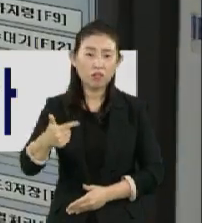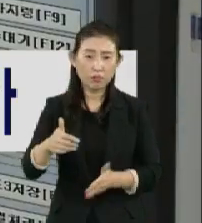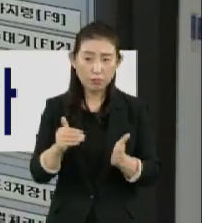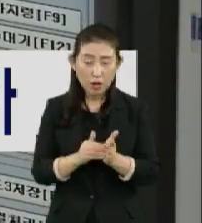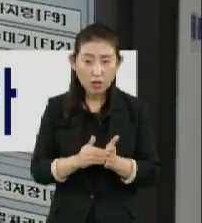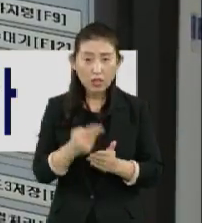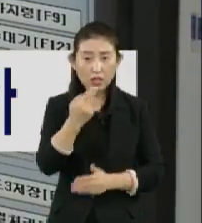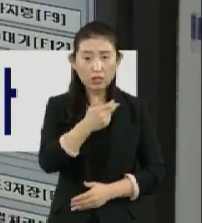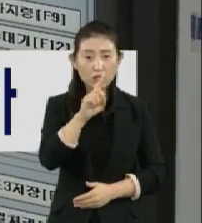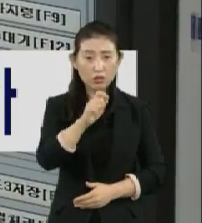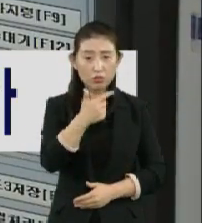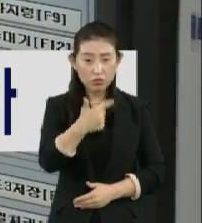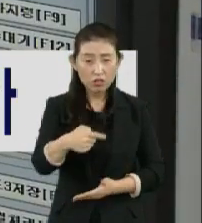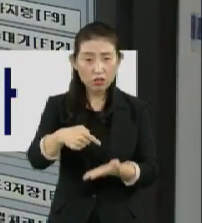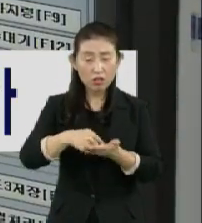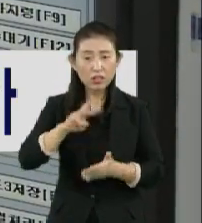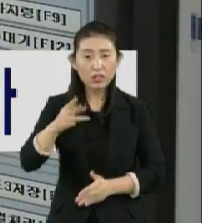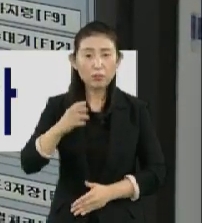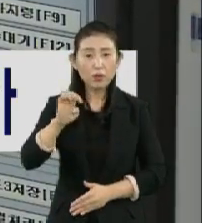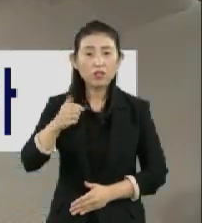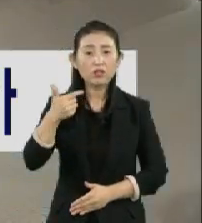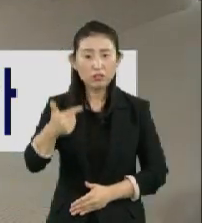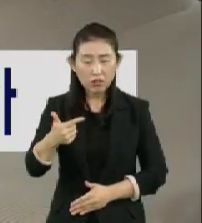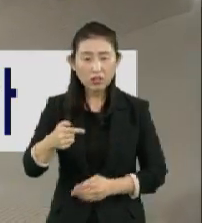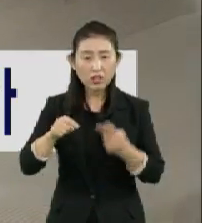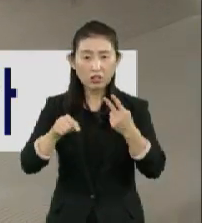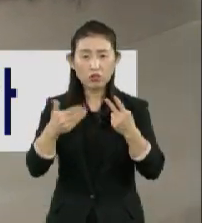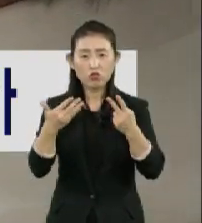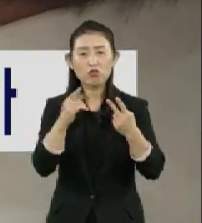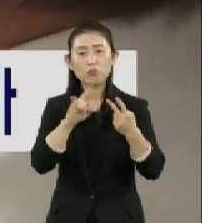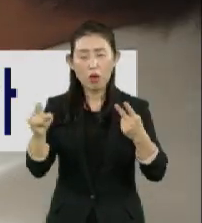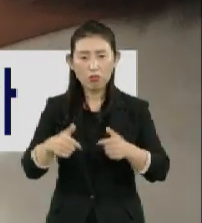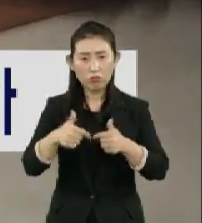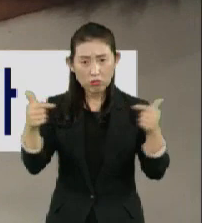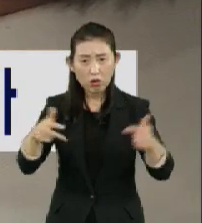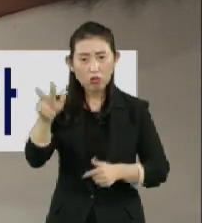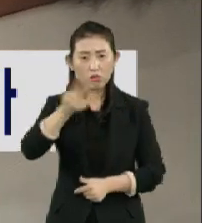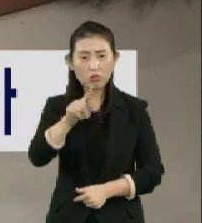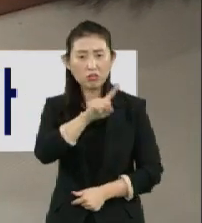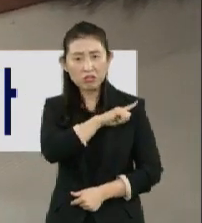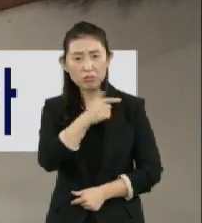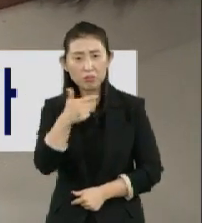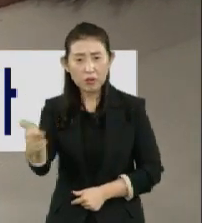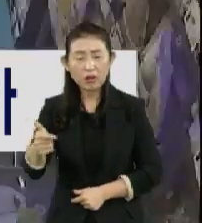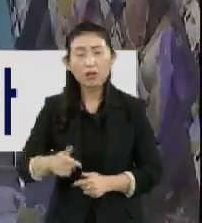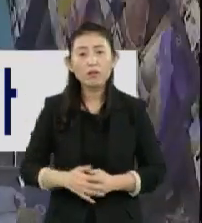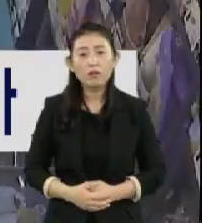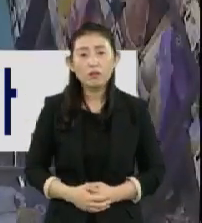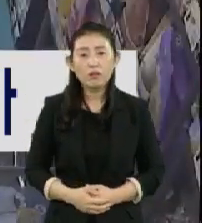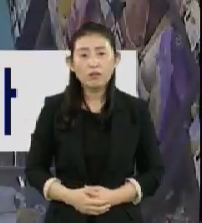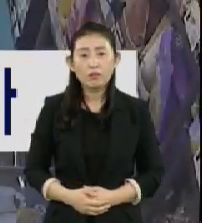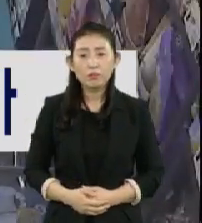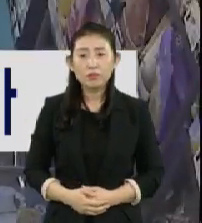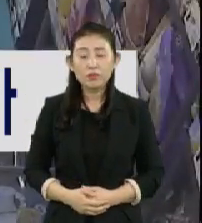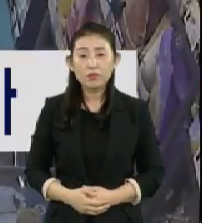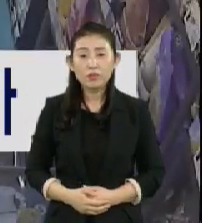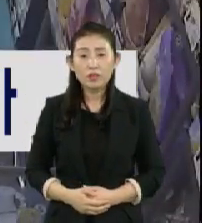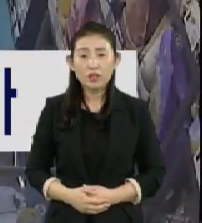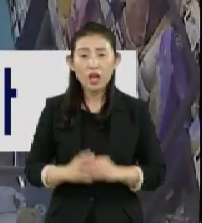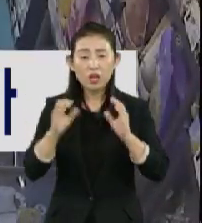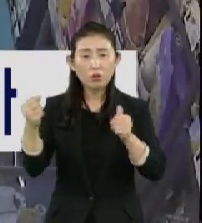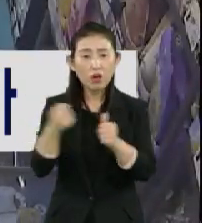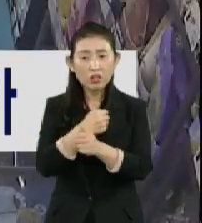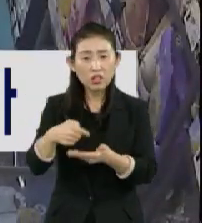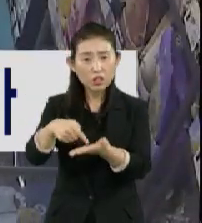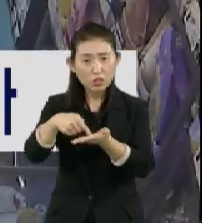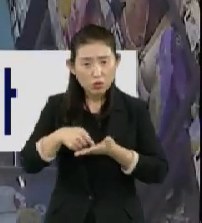접수돼 2016년 346건의 2.9배에 달해 전국 최고 증가율을 보였습니다. 양 의원은